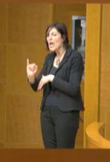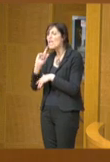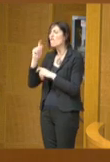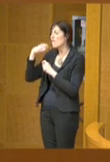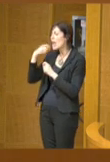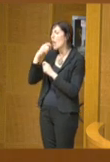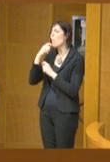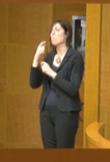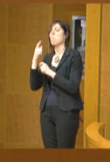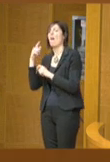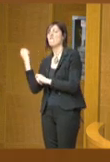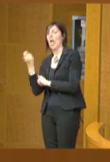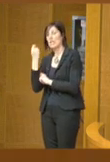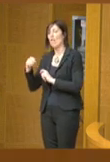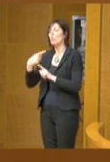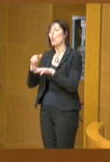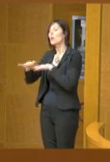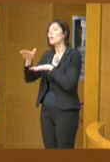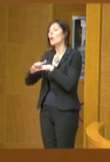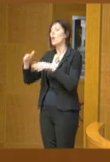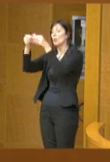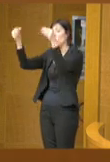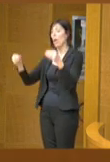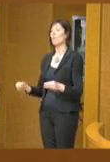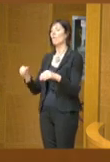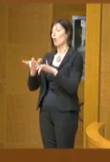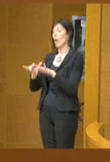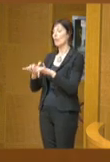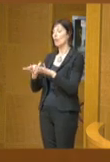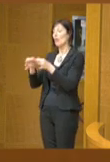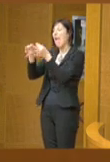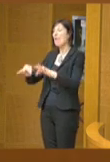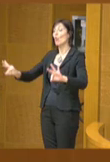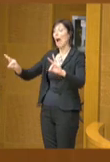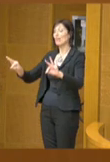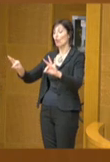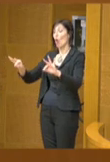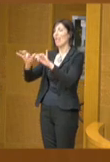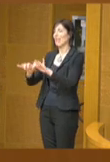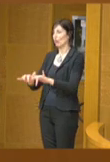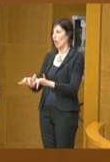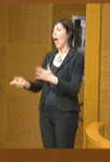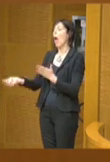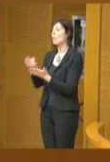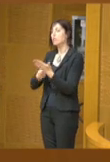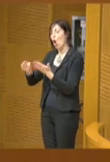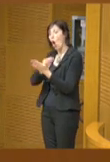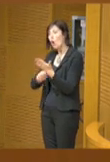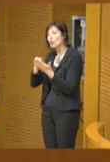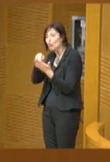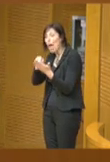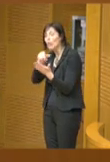della piattaforma digitale Educazione Digitale. Il progetto è indirizzato appunto a contrastare il